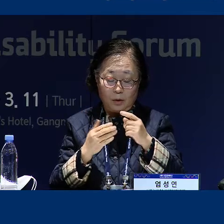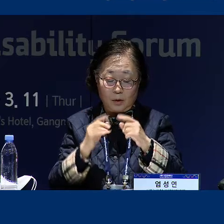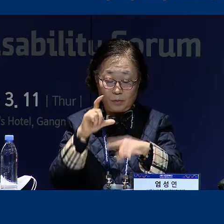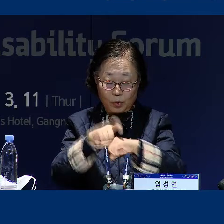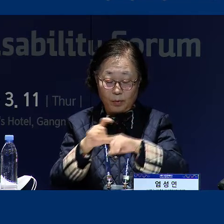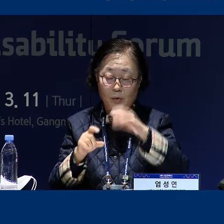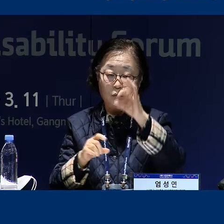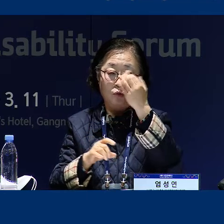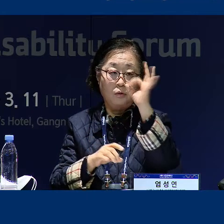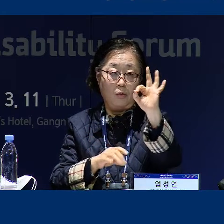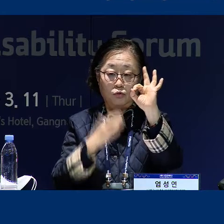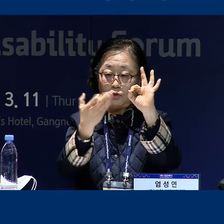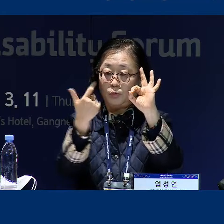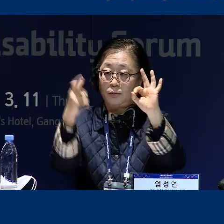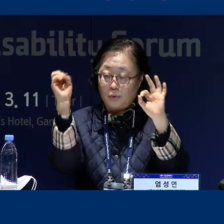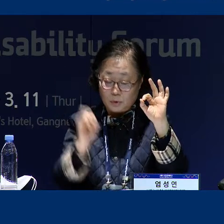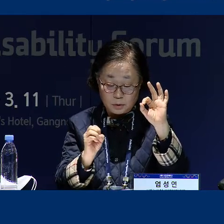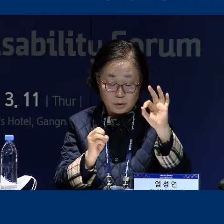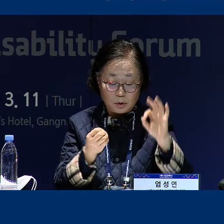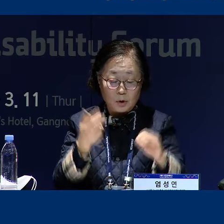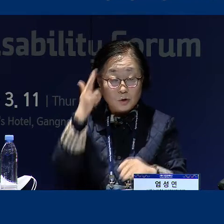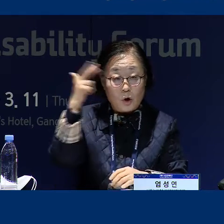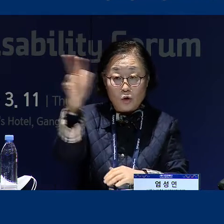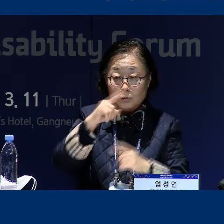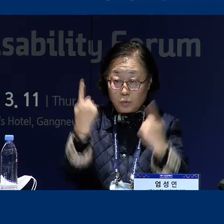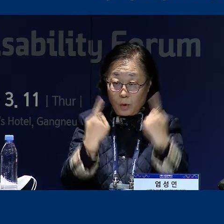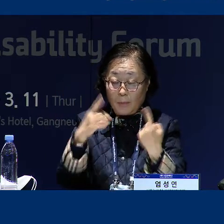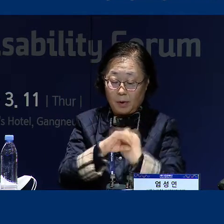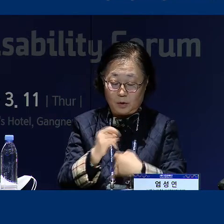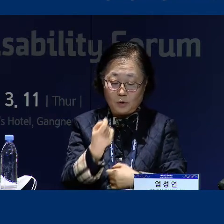이 중 청각 언어 장애인은 2019년 기준으로